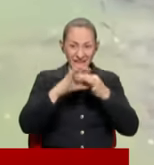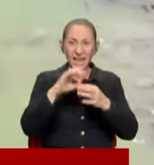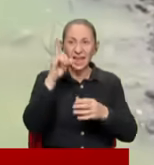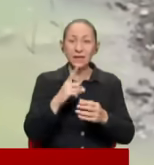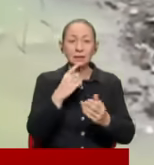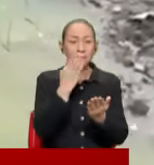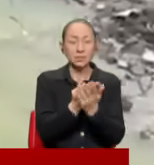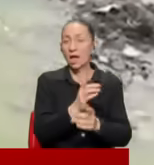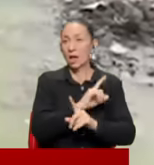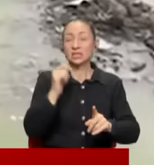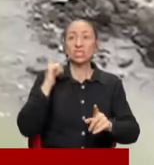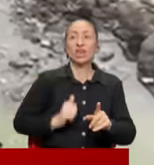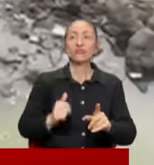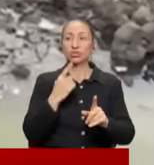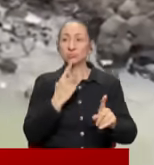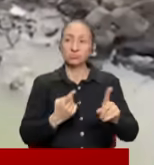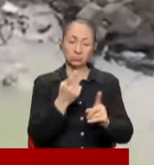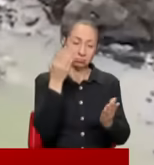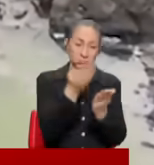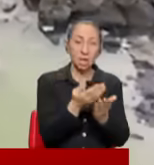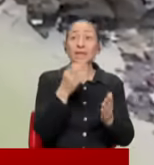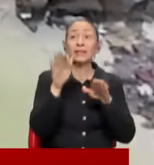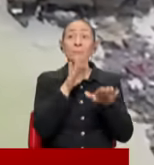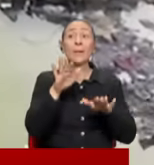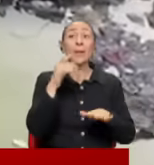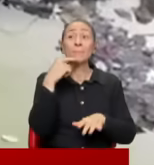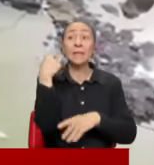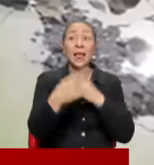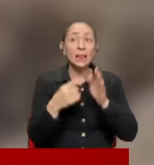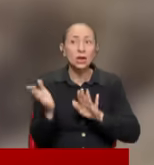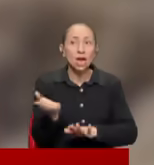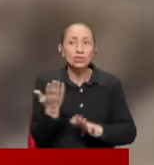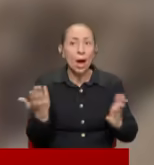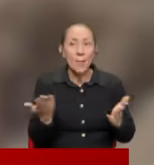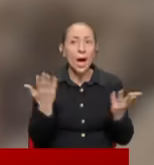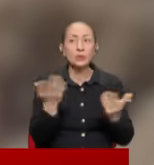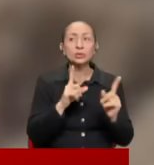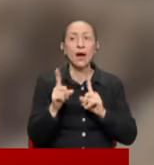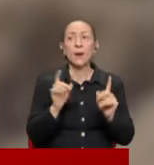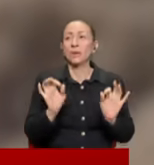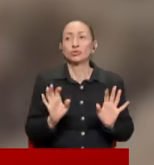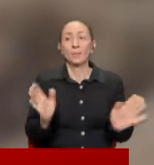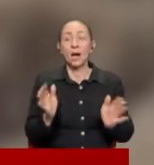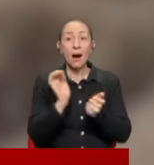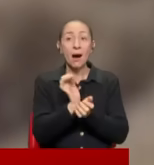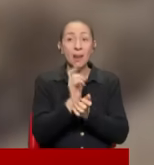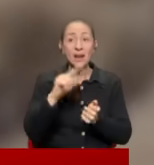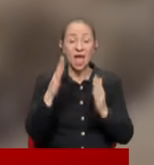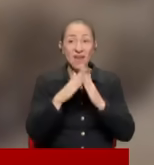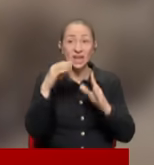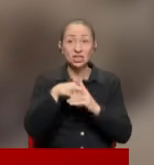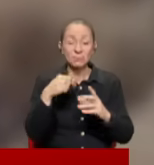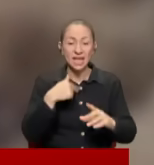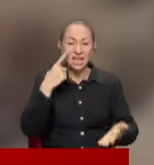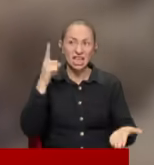iddianame reddedildi. Savcı ikinci iddianameyi hazırladı. Depremin üzerinden bir yıl geçti ama henüz dava başlamadı. Ailelerin evler için